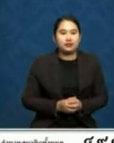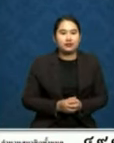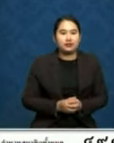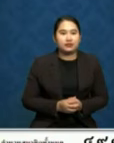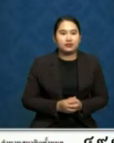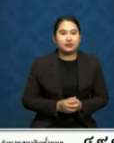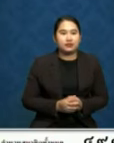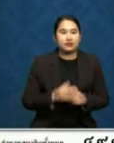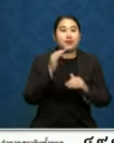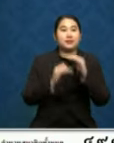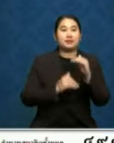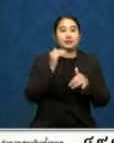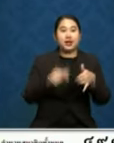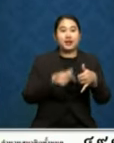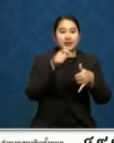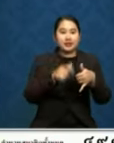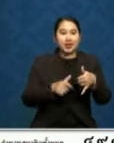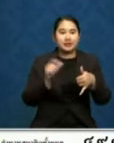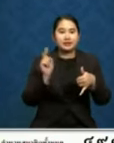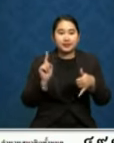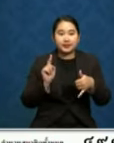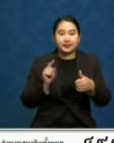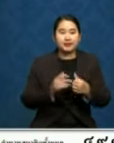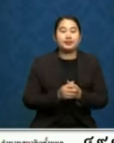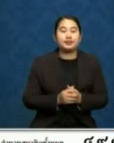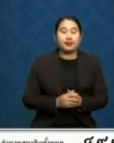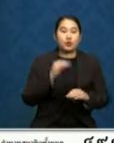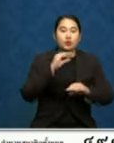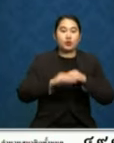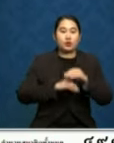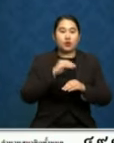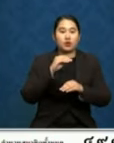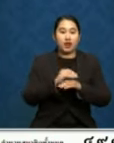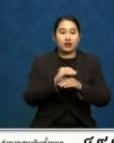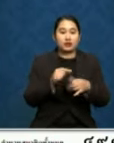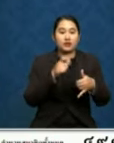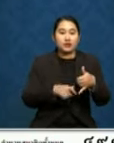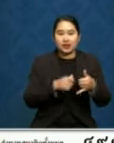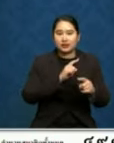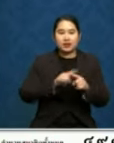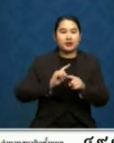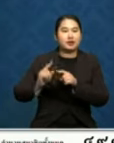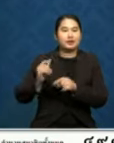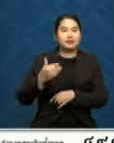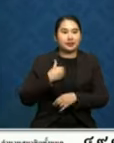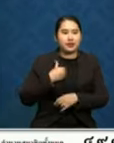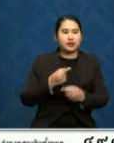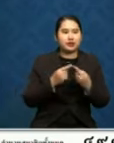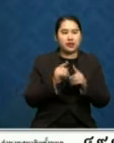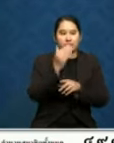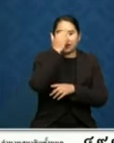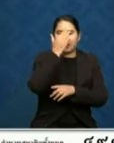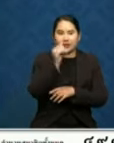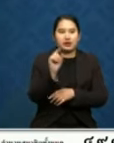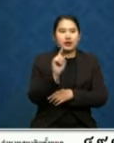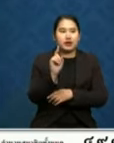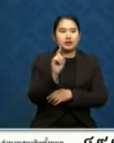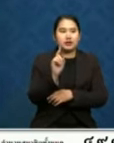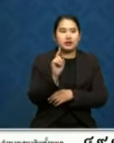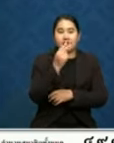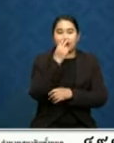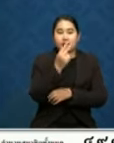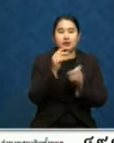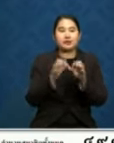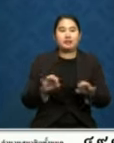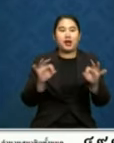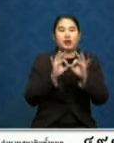ซึ่งการพัฒนาพฤตินิสัยแบบใดนะคะมีโครงการพัฒนาพฤตินิสัยเยอะมากๆแต่ทำไมจึงไม่เห็นความสำคัญ